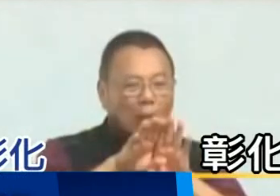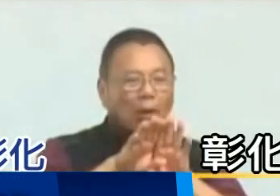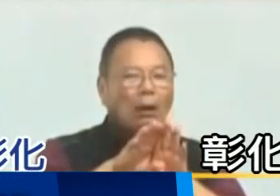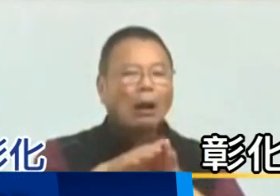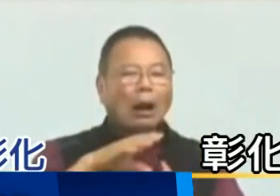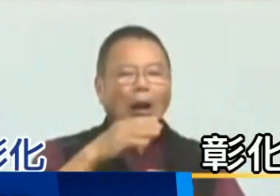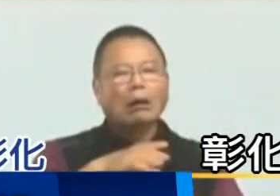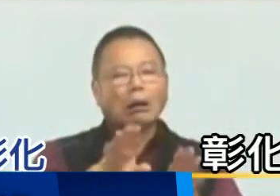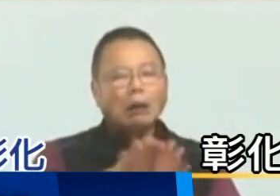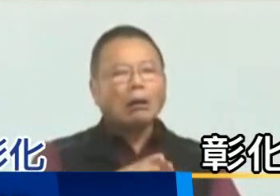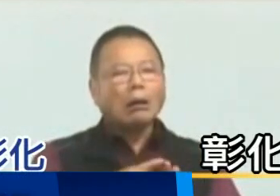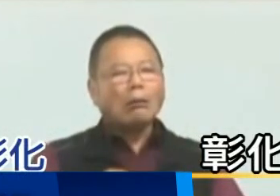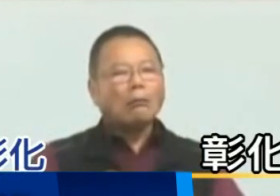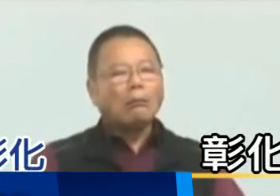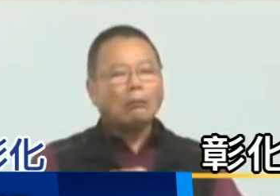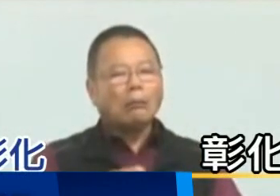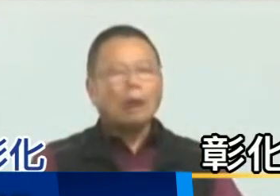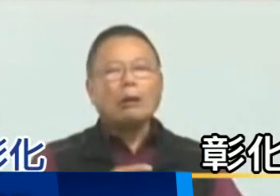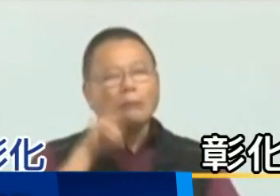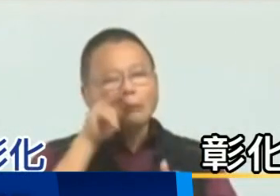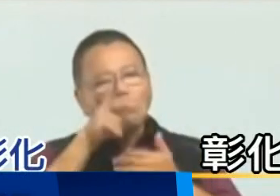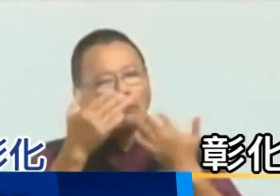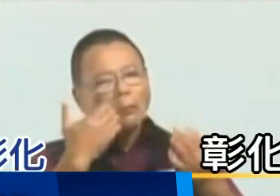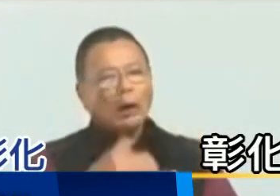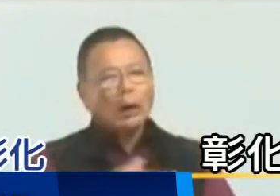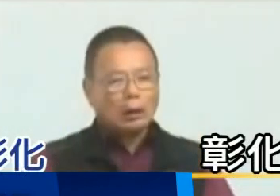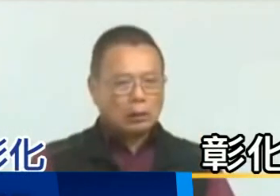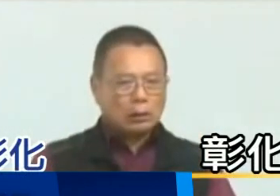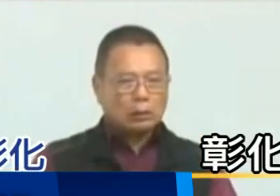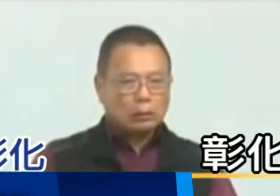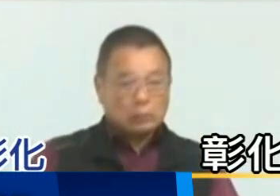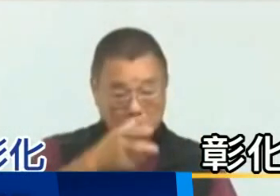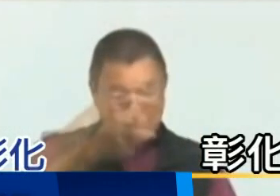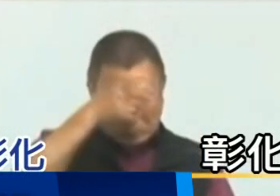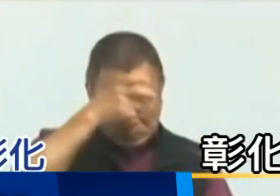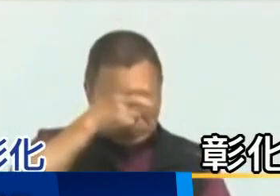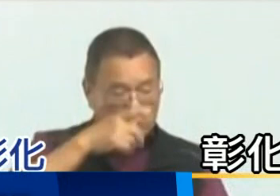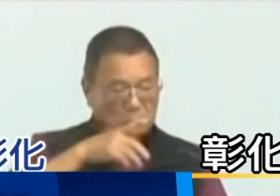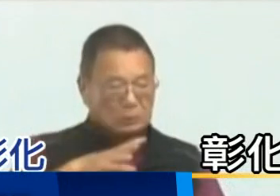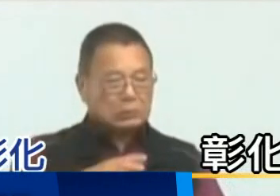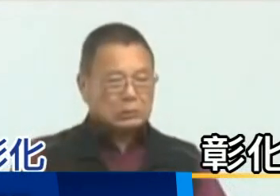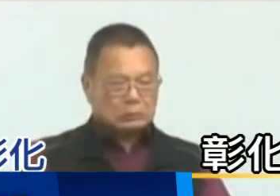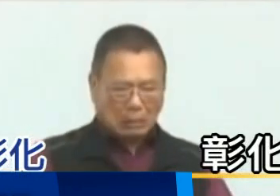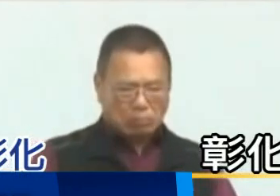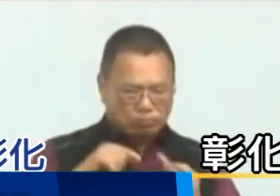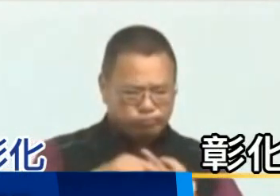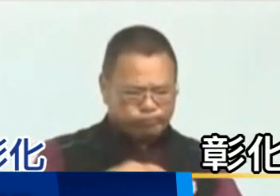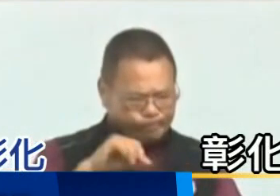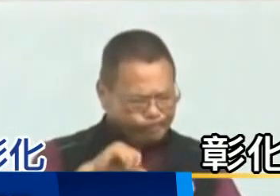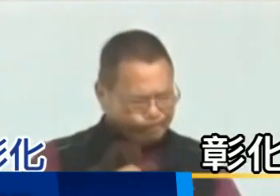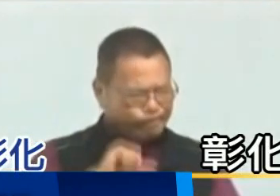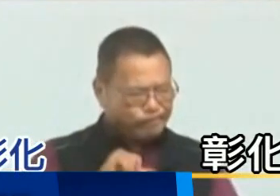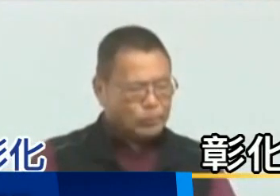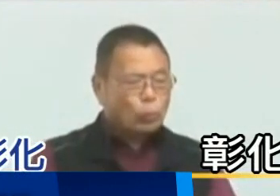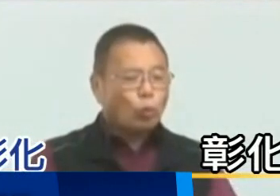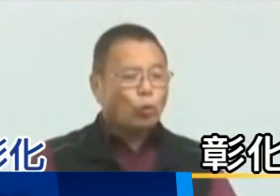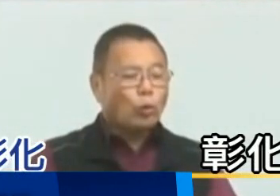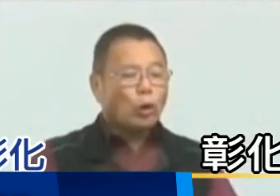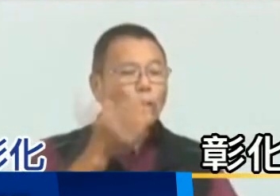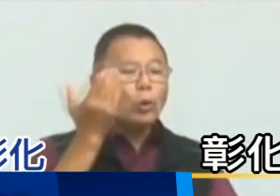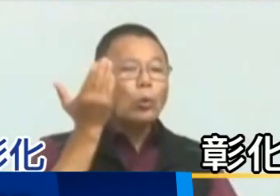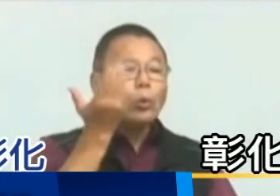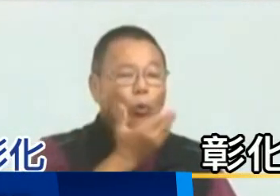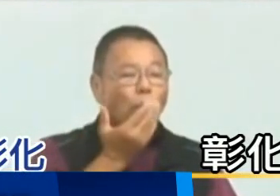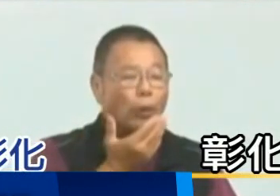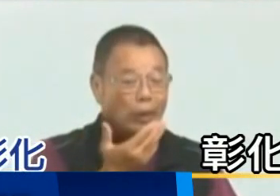在里面营运，那这个部分的话，我们会责成我们警察局来做相关的一个严处。 那修飞偷偷营